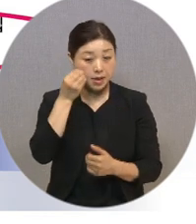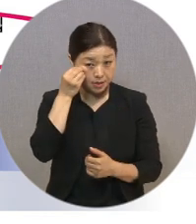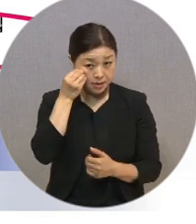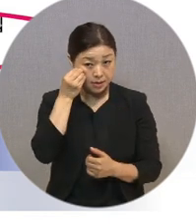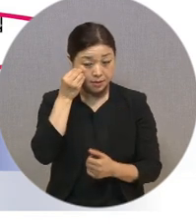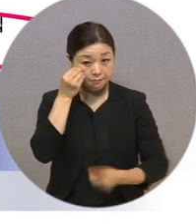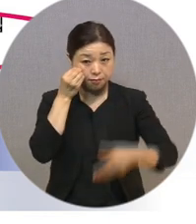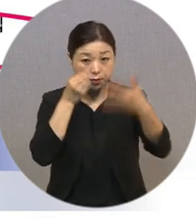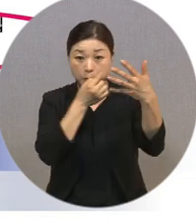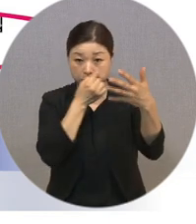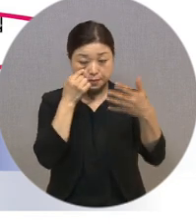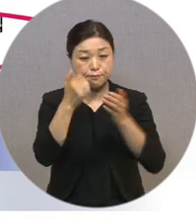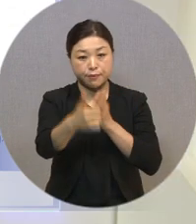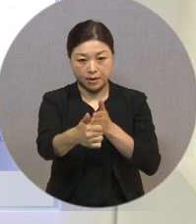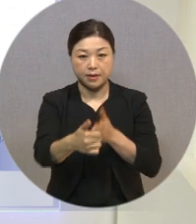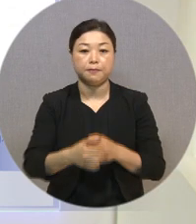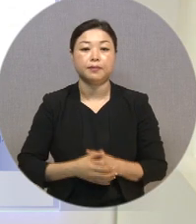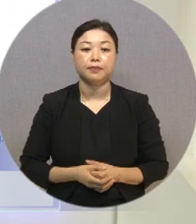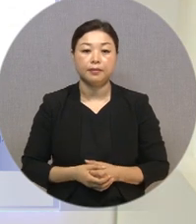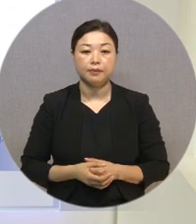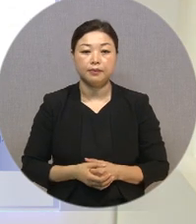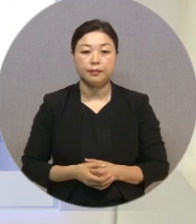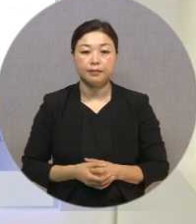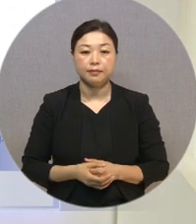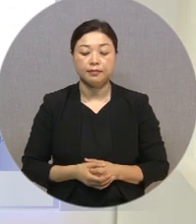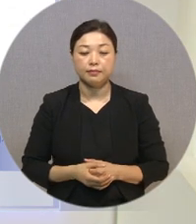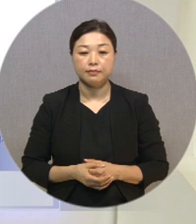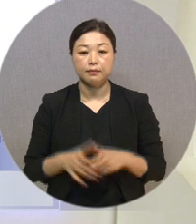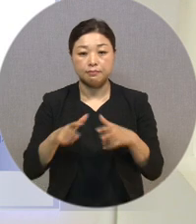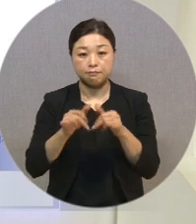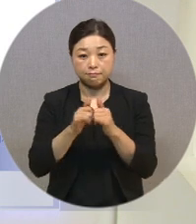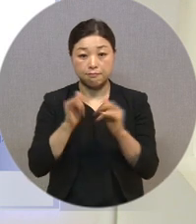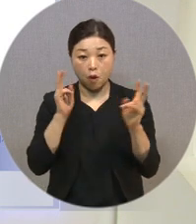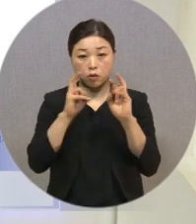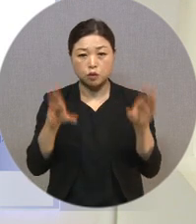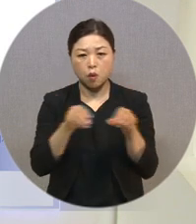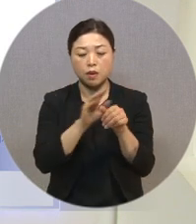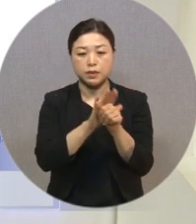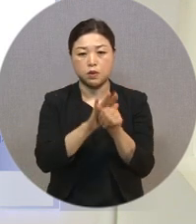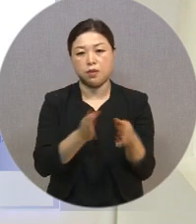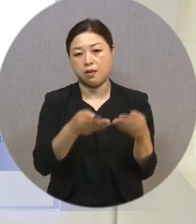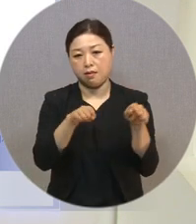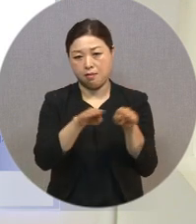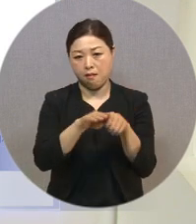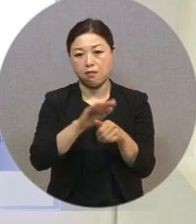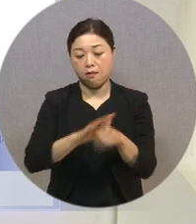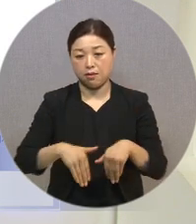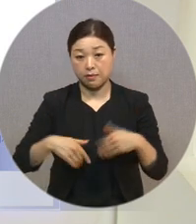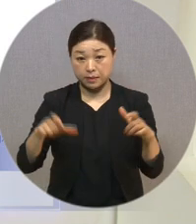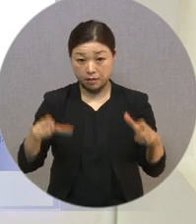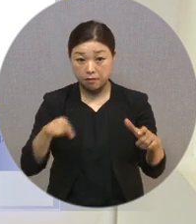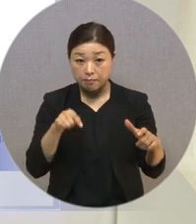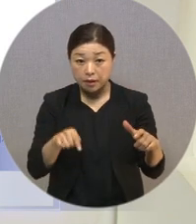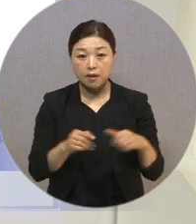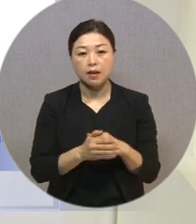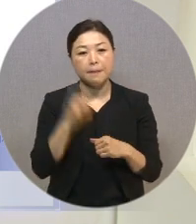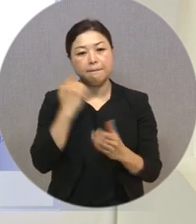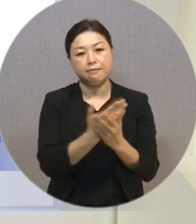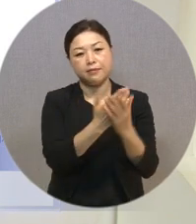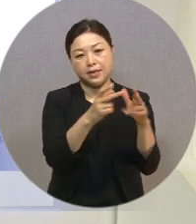수 있습니다 다음 뉴스입니다 장애인기업 종합지원 센터 경남지역 센터가